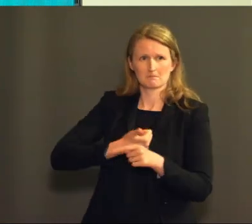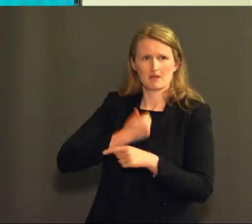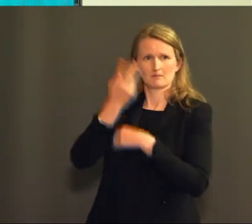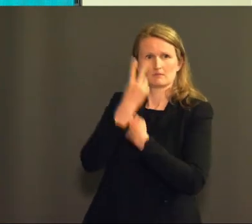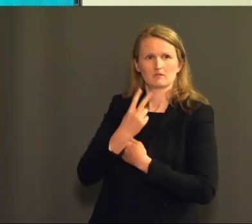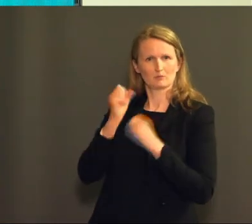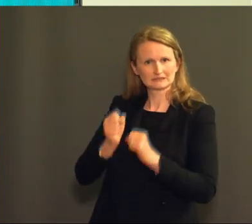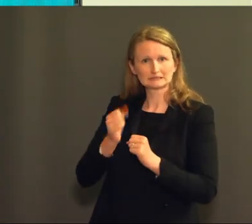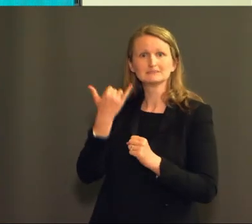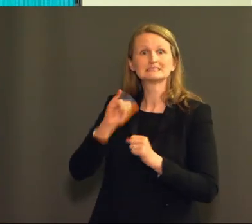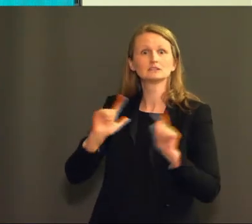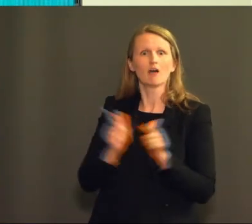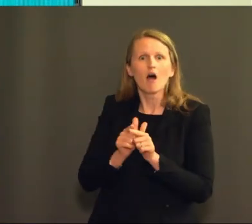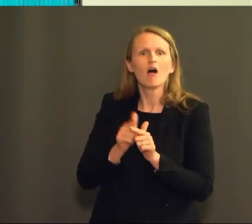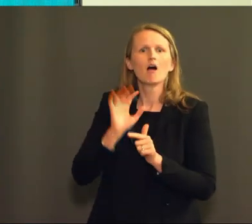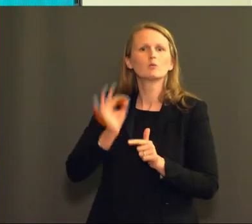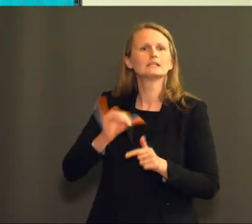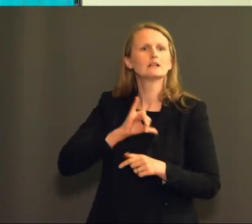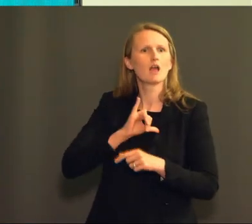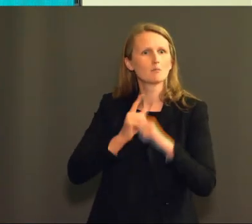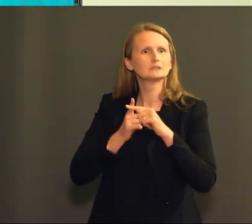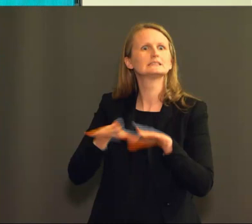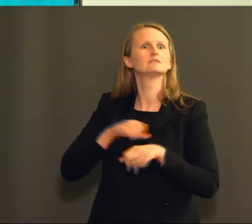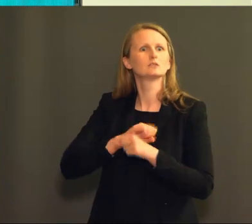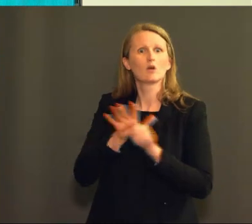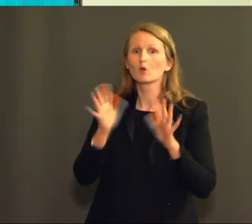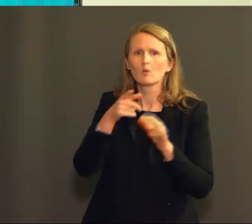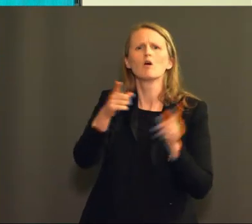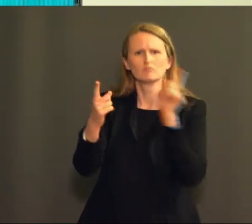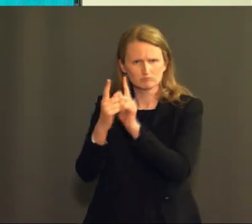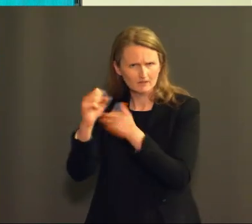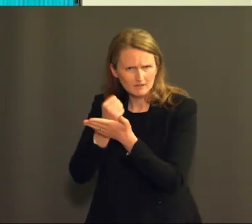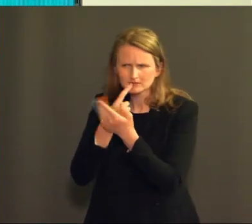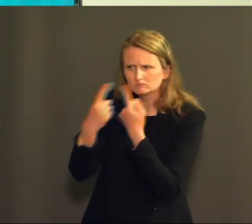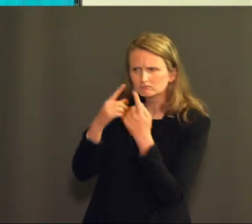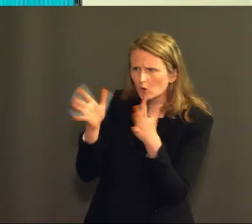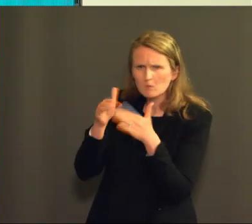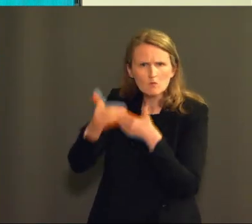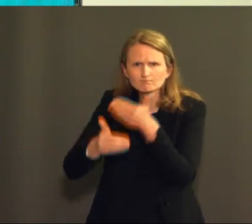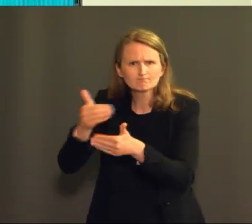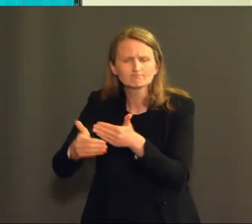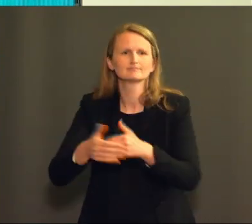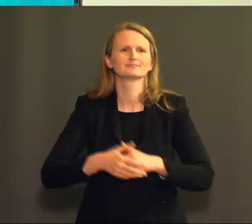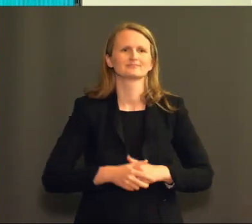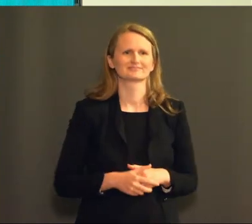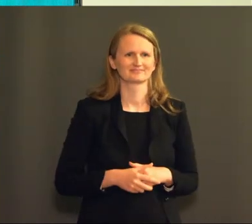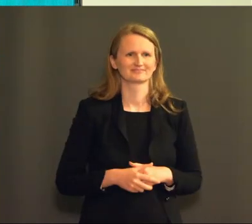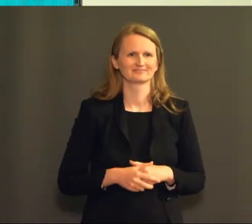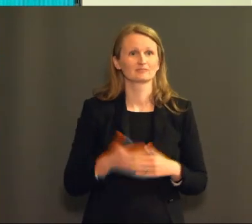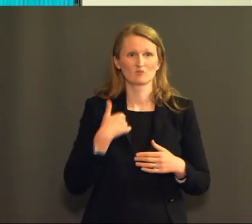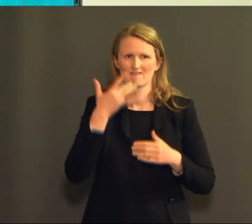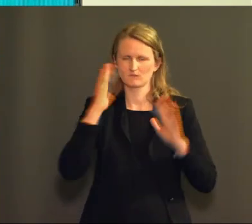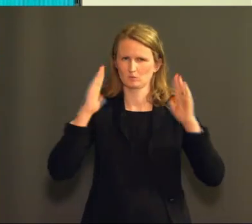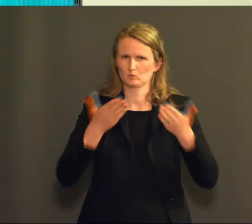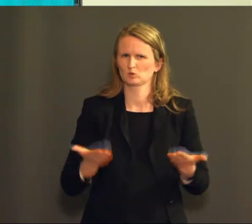parler plus particulièrement d'un élément de la deuxième ligne de défense. Le professeur Goderis vous expliquera les recherches que